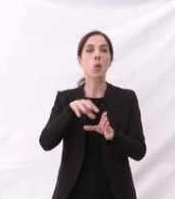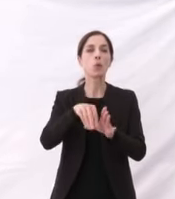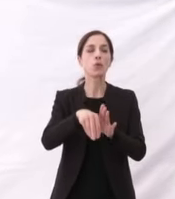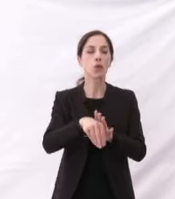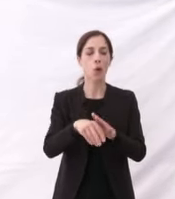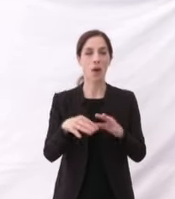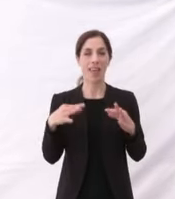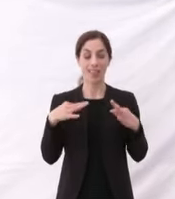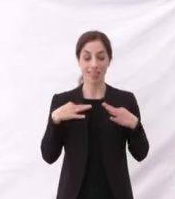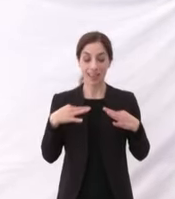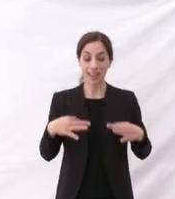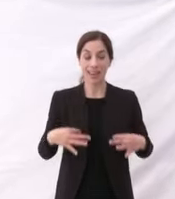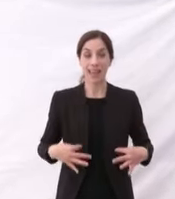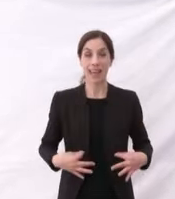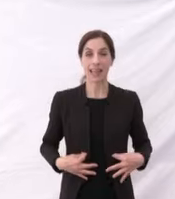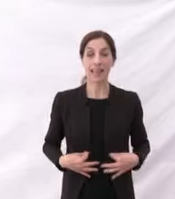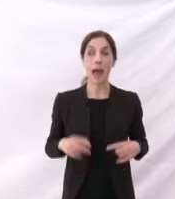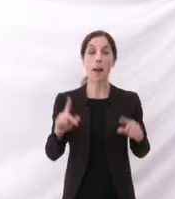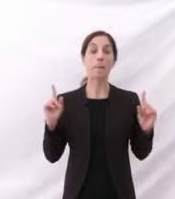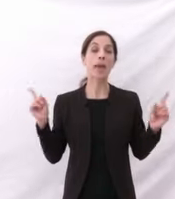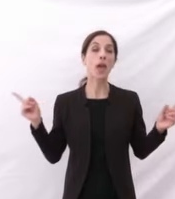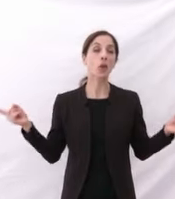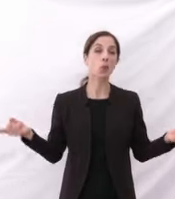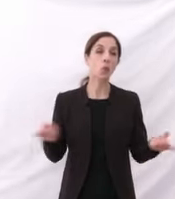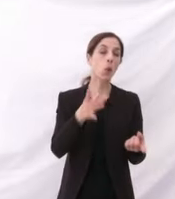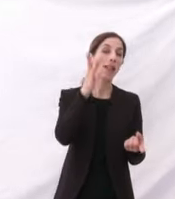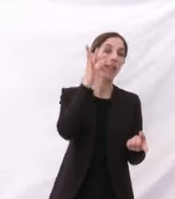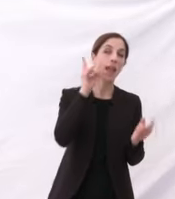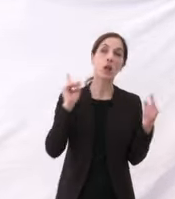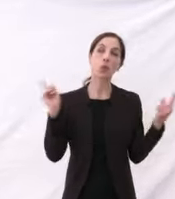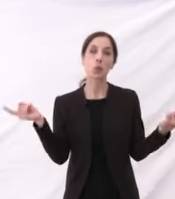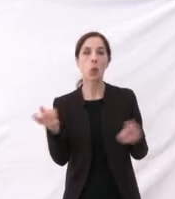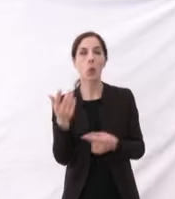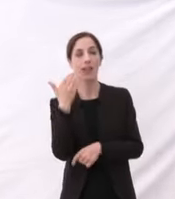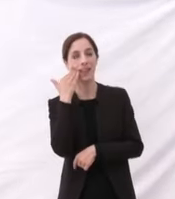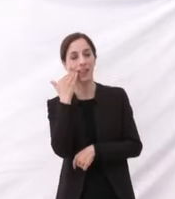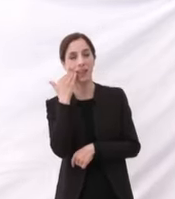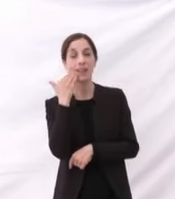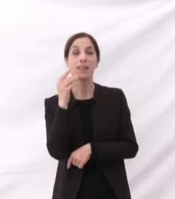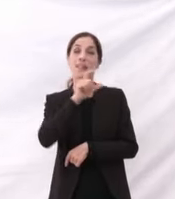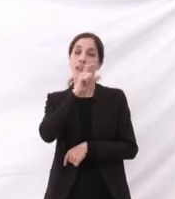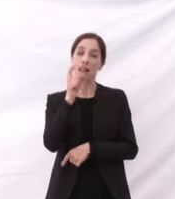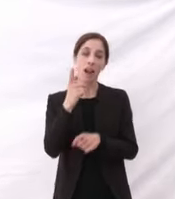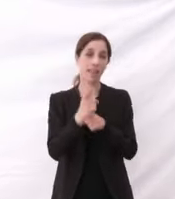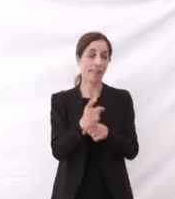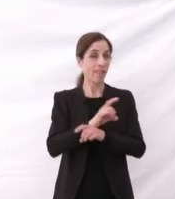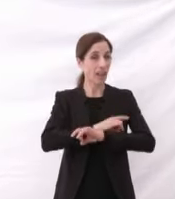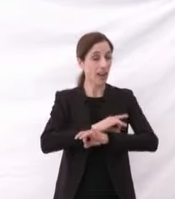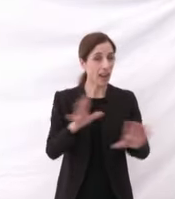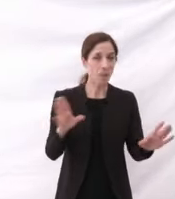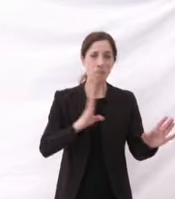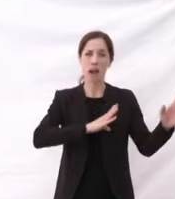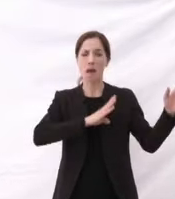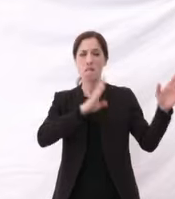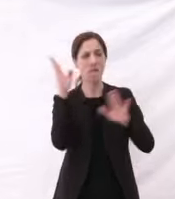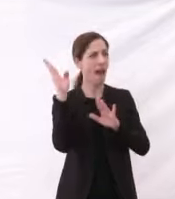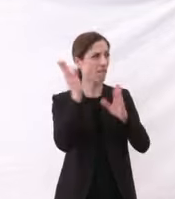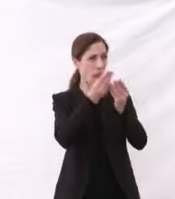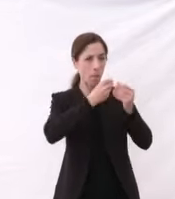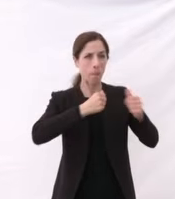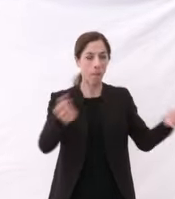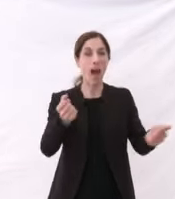della dignità per tutti e per tutte. Vogliamo un'Italia libera dalle mafie, dalla corruzione, dalle